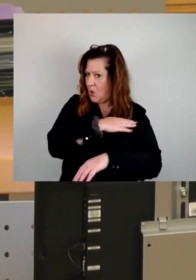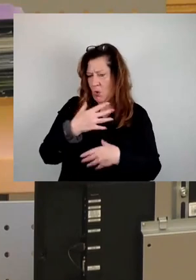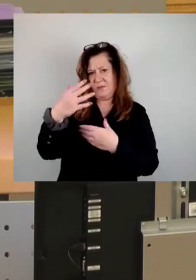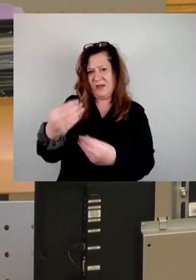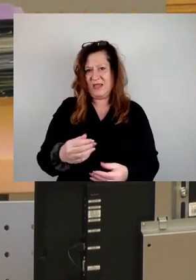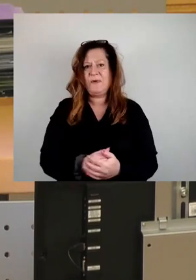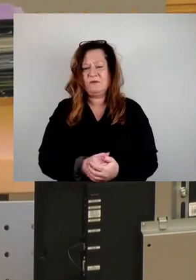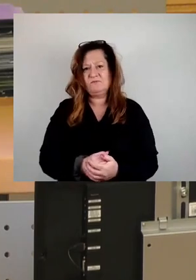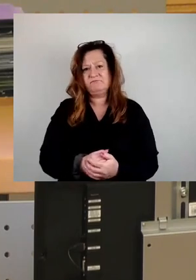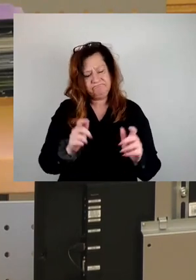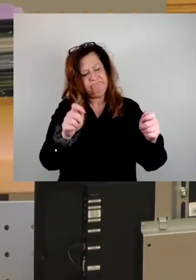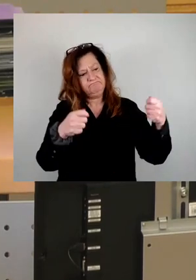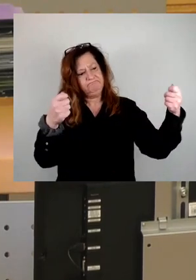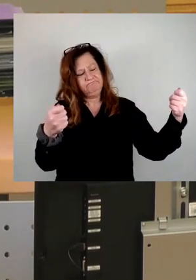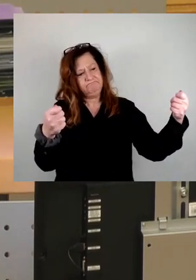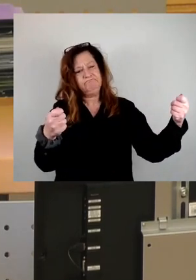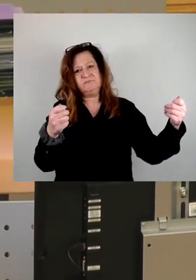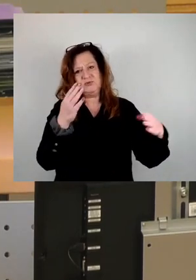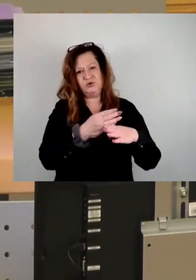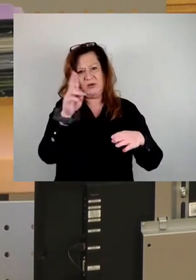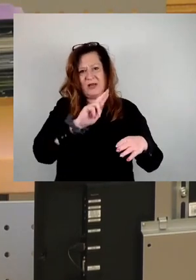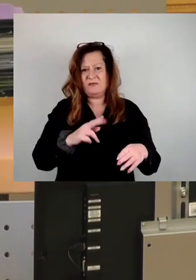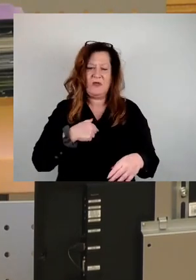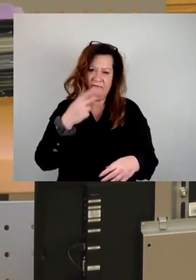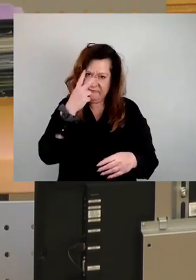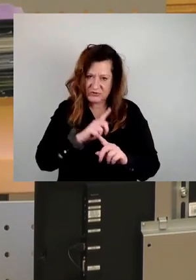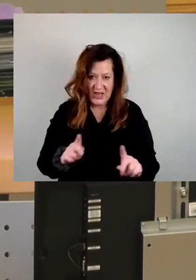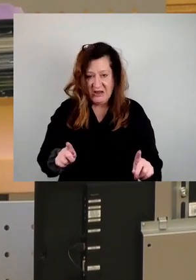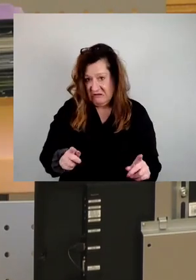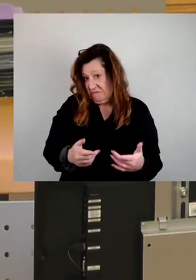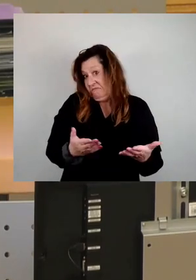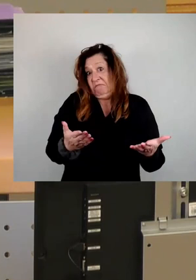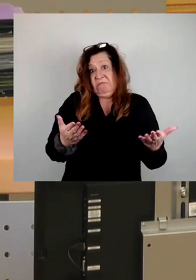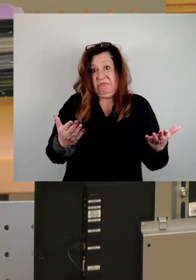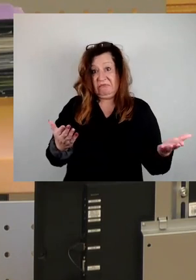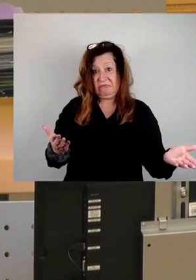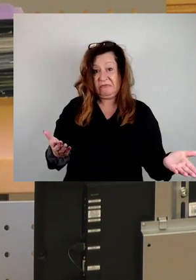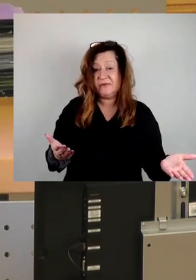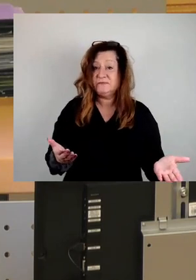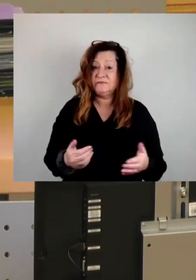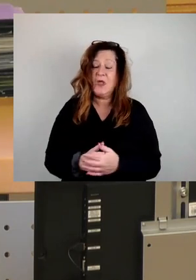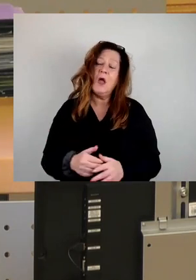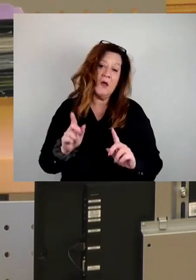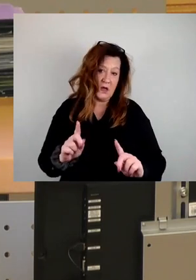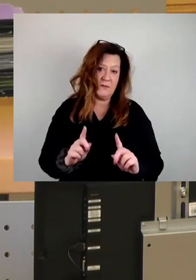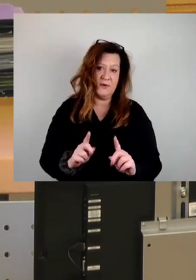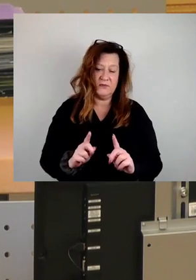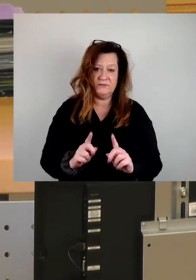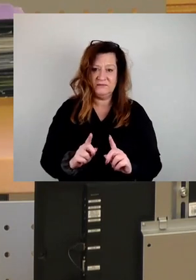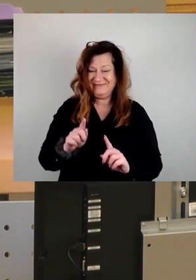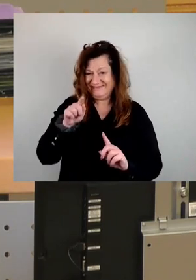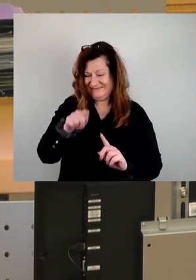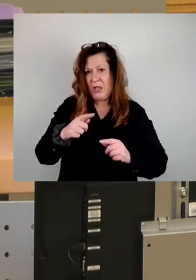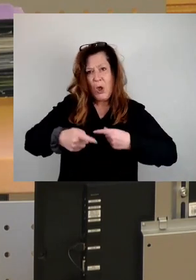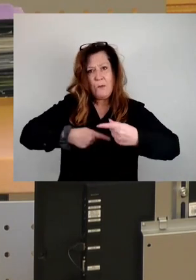müssen. Ich kann es auch nicht verstehen, wie das kommt beim Oberbürgermeister. Aber er hat diesen Prozess engagiert